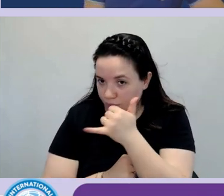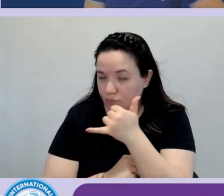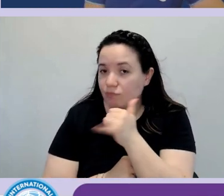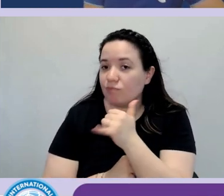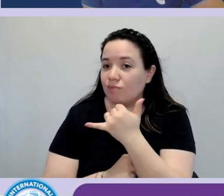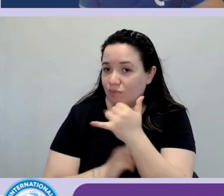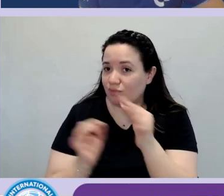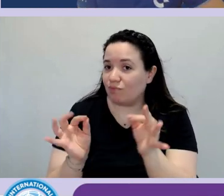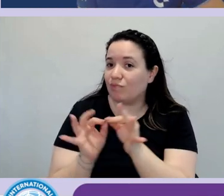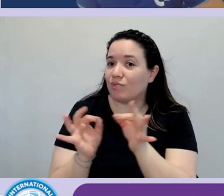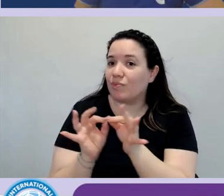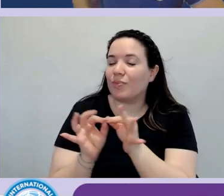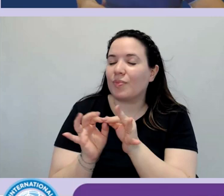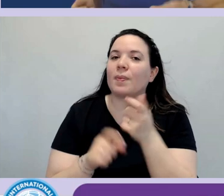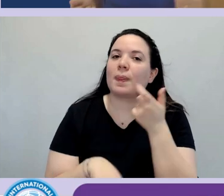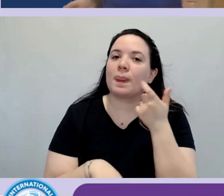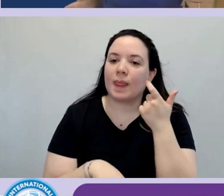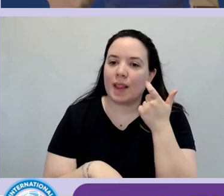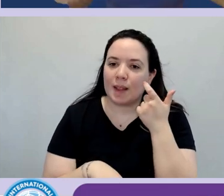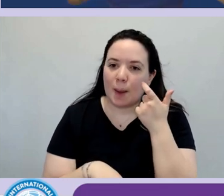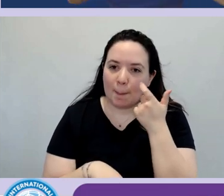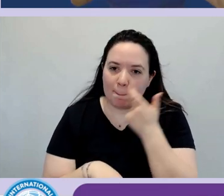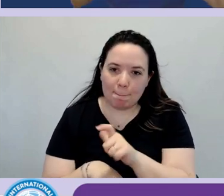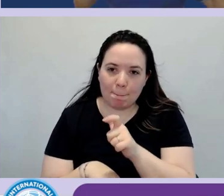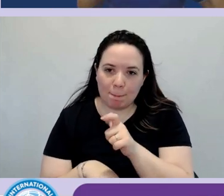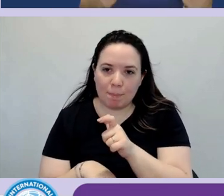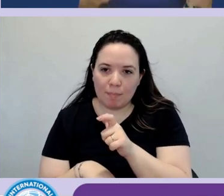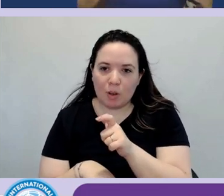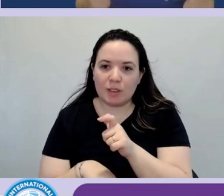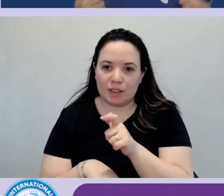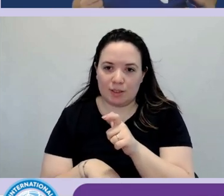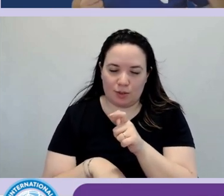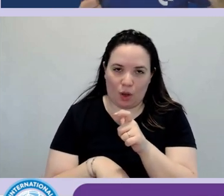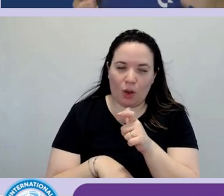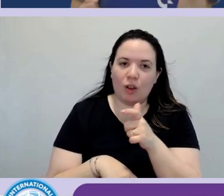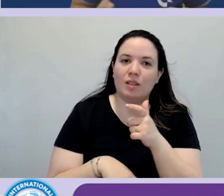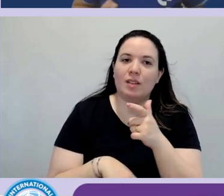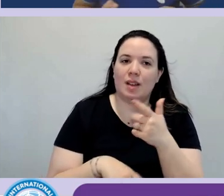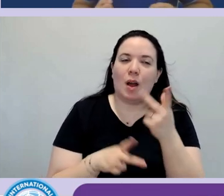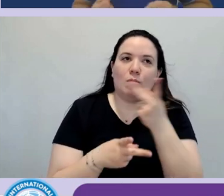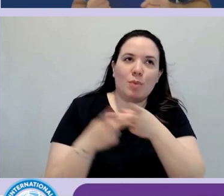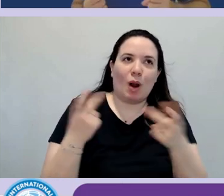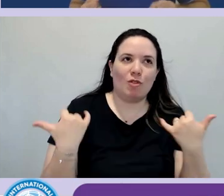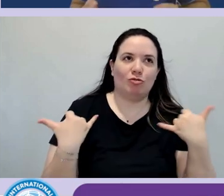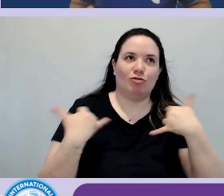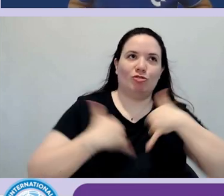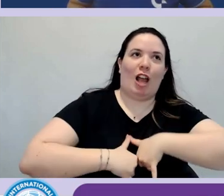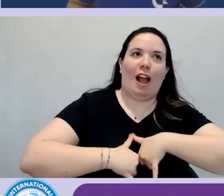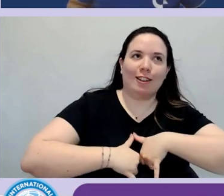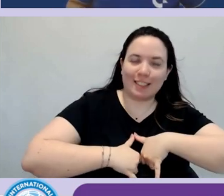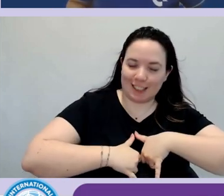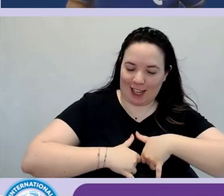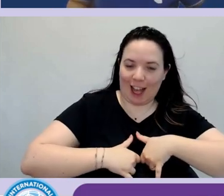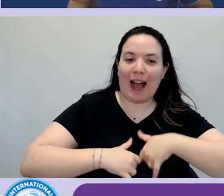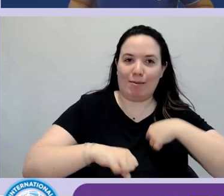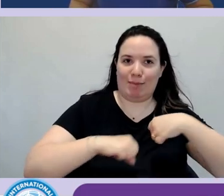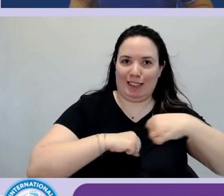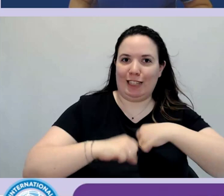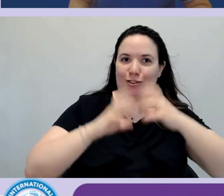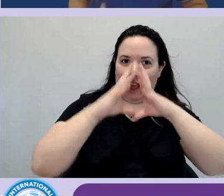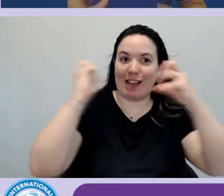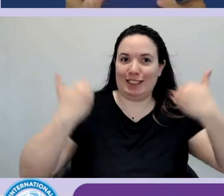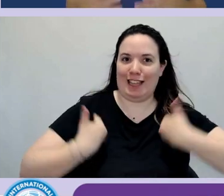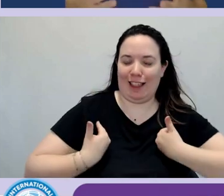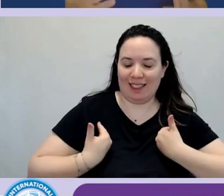perché mettendomi a questo punto il cappello dell'amministrazione dell'azienda e poi c'è Simon che vuole intervenire Siccome